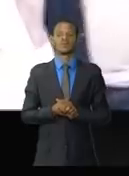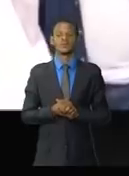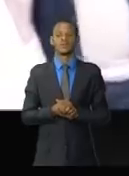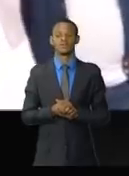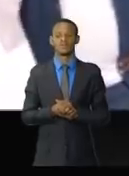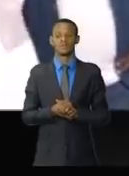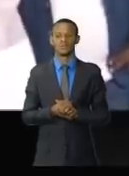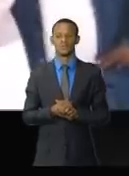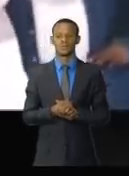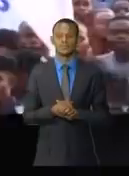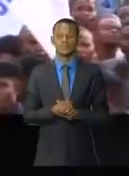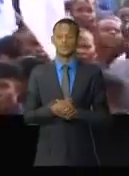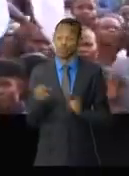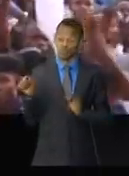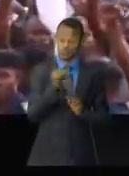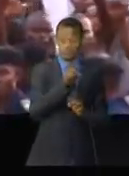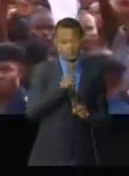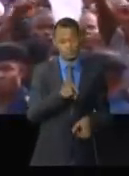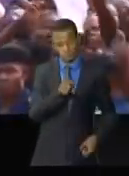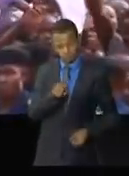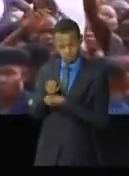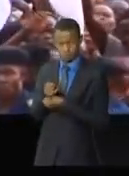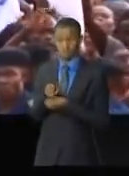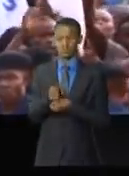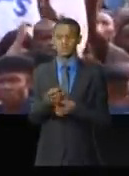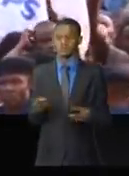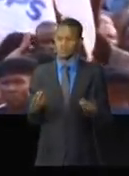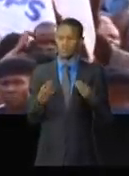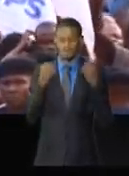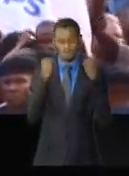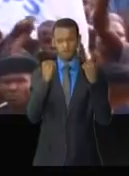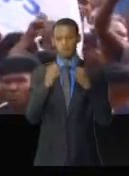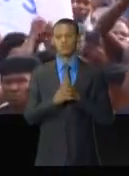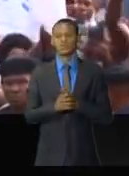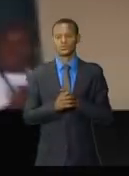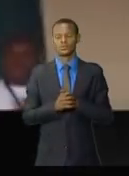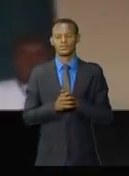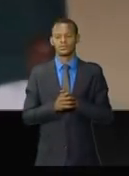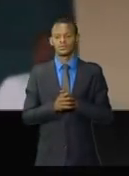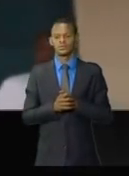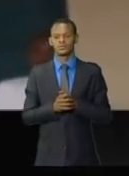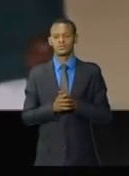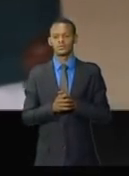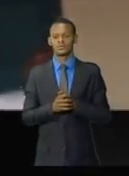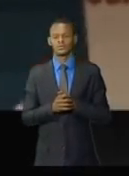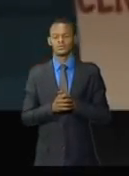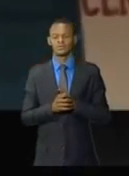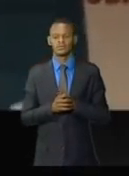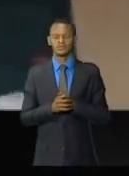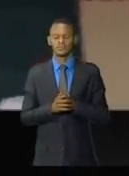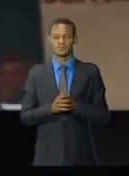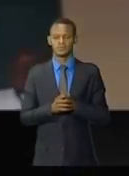ile banaita soutien yenu. Kutupatia nguvu, nguvu ya kusema mipango tutakamata ya kawaida. Ya kuweza kufukuzana na wale